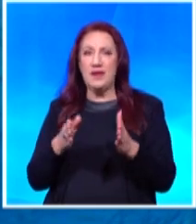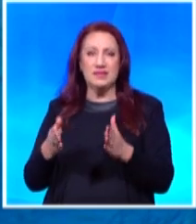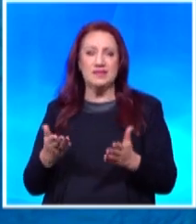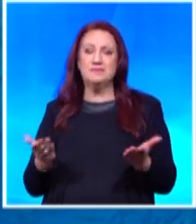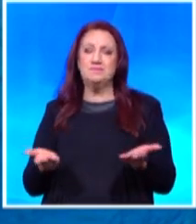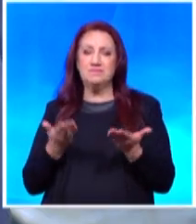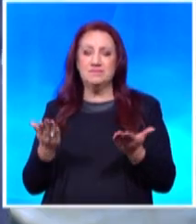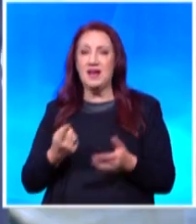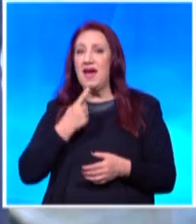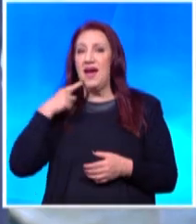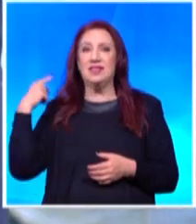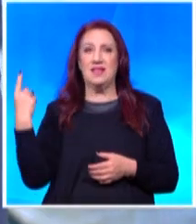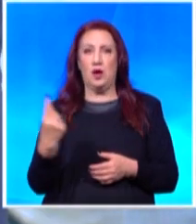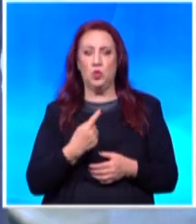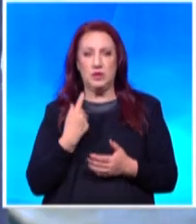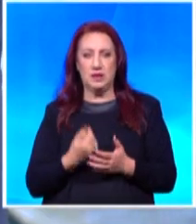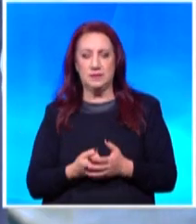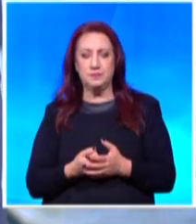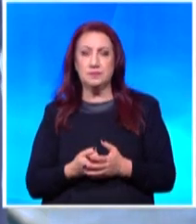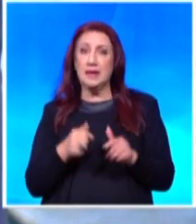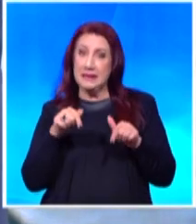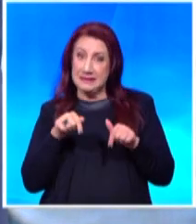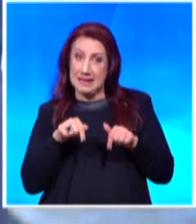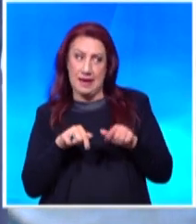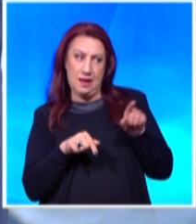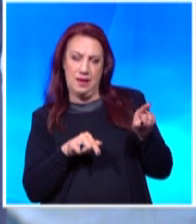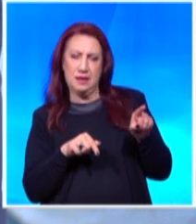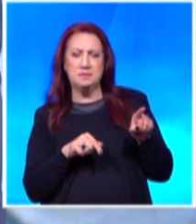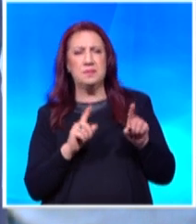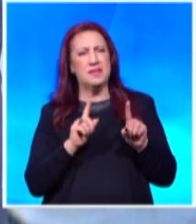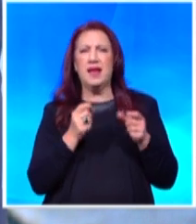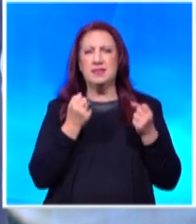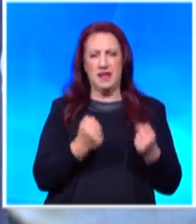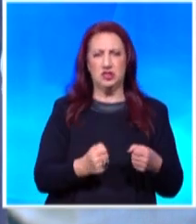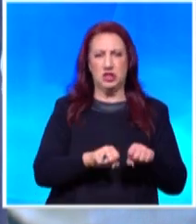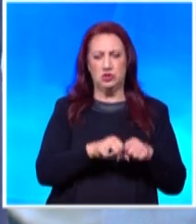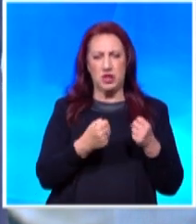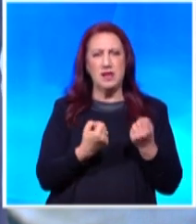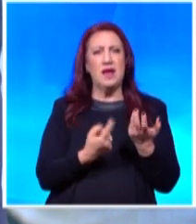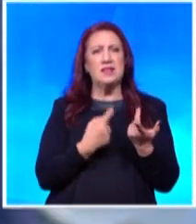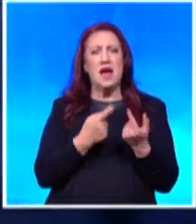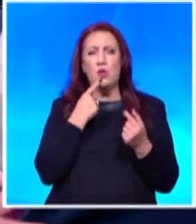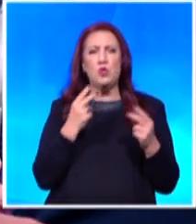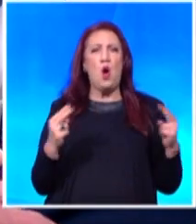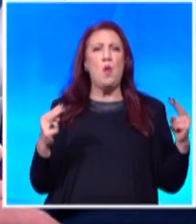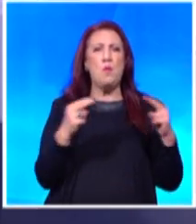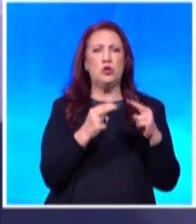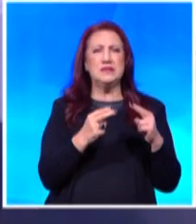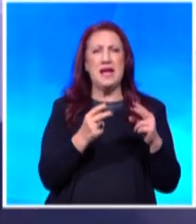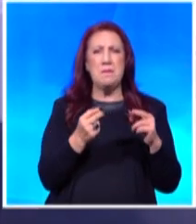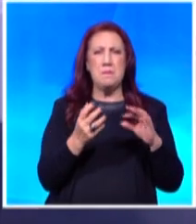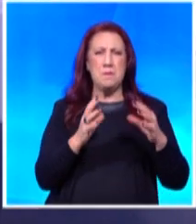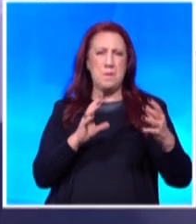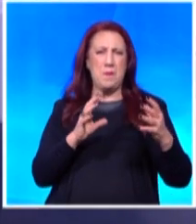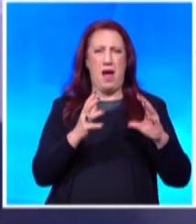тези населени места? Тук не са чак толкова тежки пораженията. Тук има няколко моста, които са засегнати, не са паднали, слава Богу. А